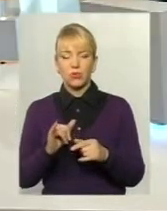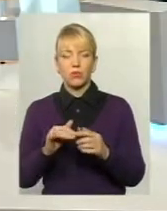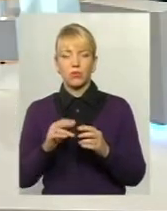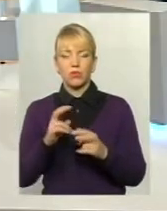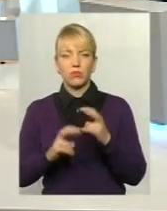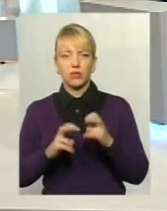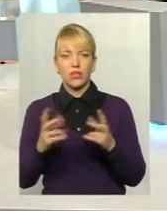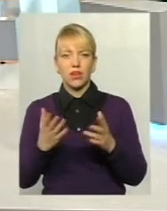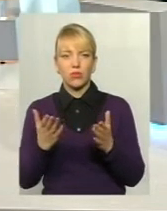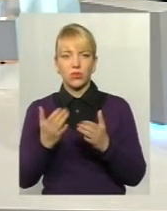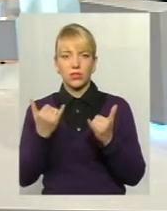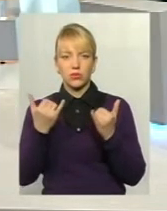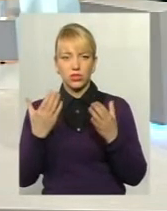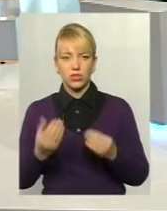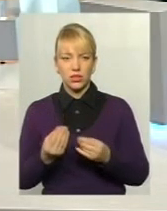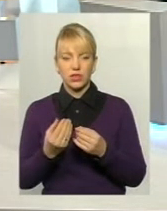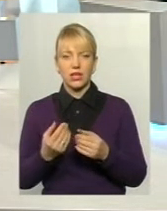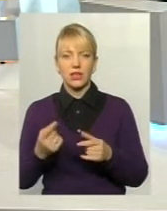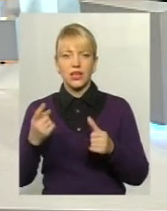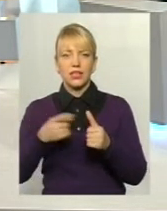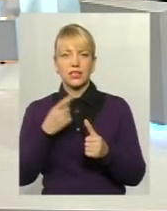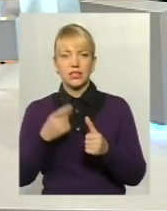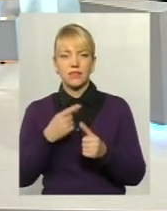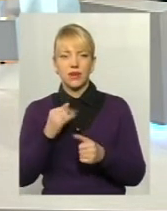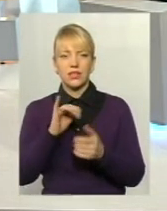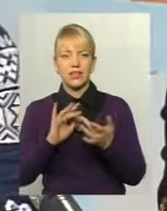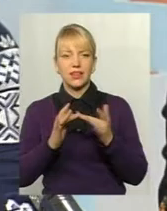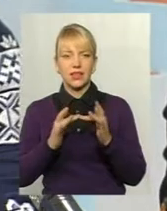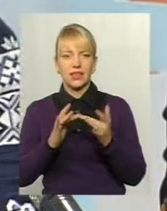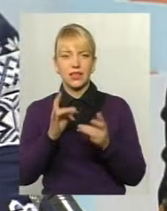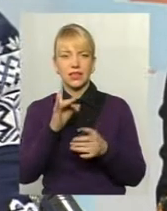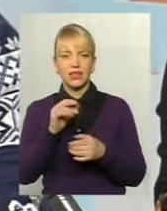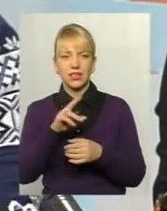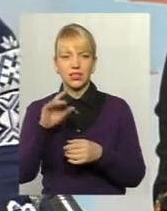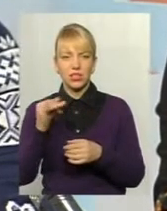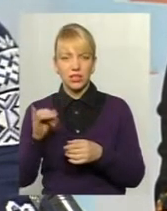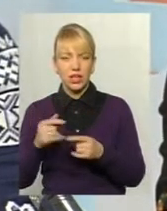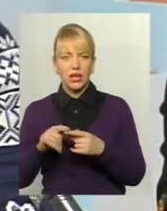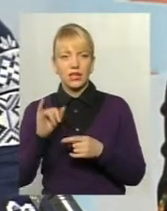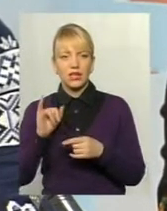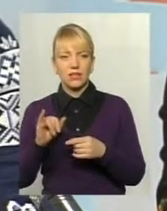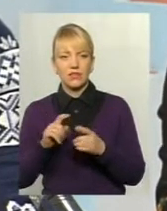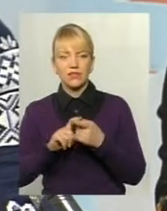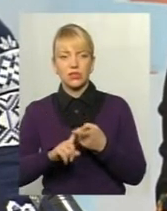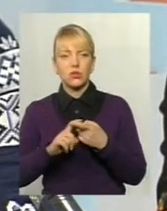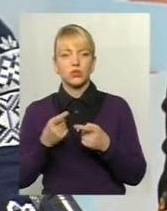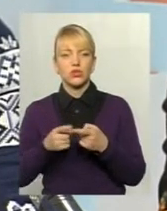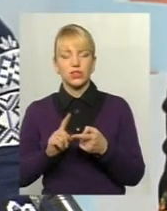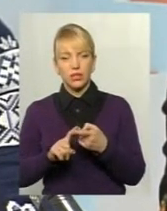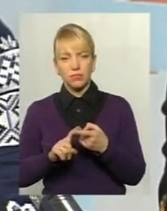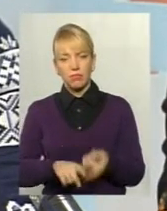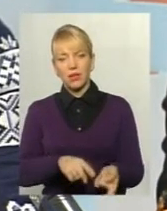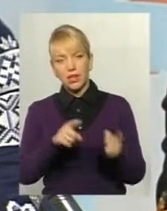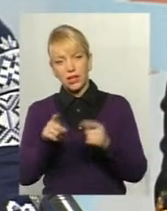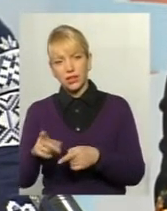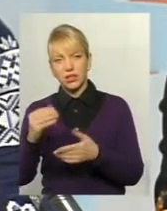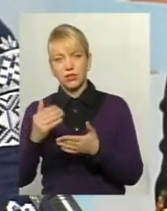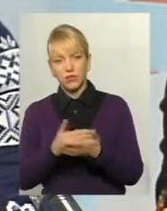на сьогоднішній день називають інтернет речей. От в зв'язку з цим, відповідно, перехід на